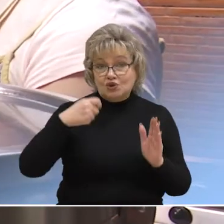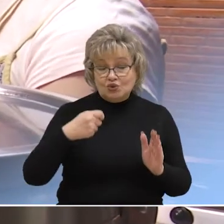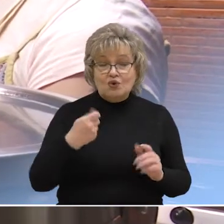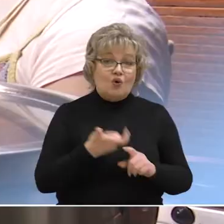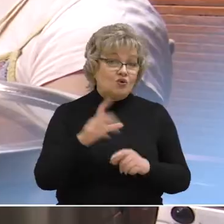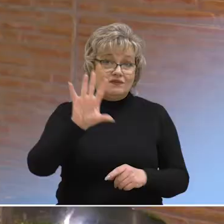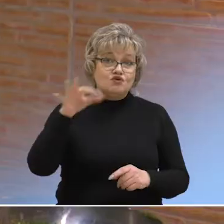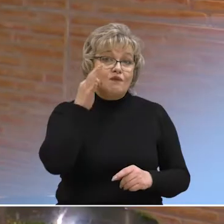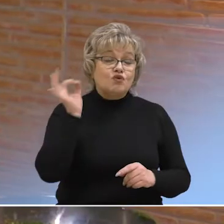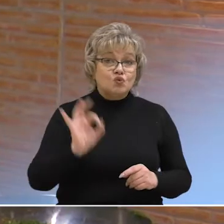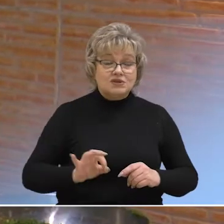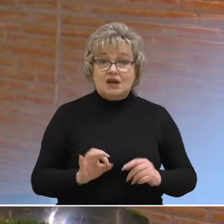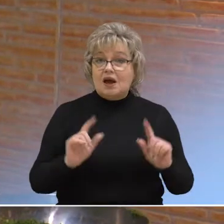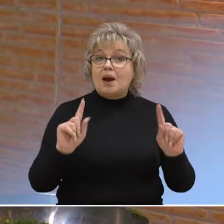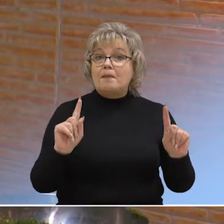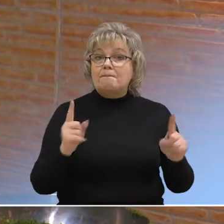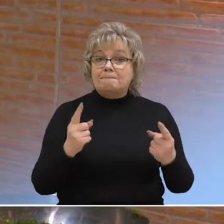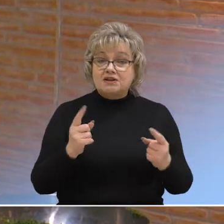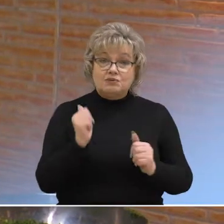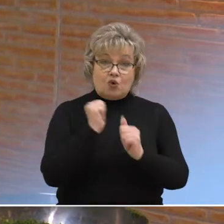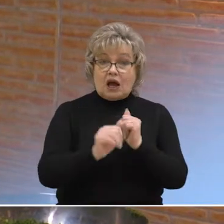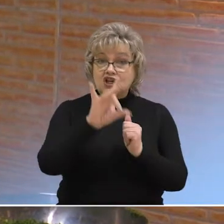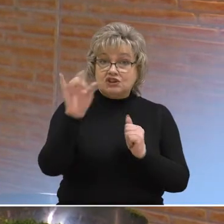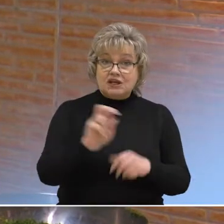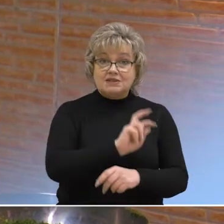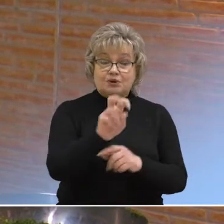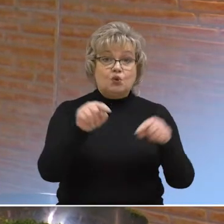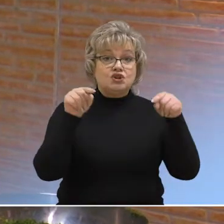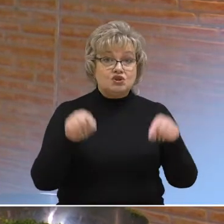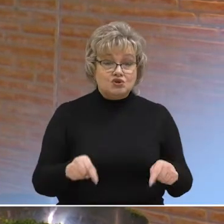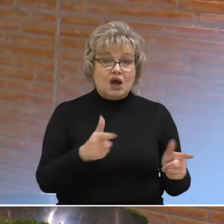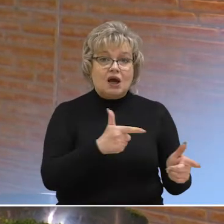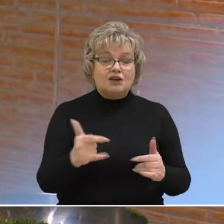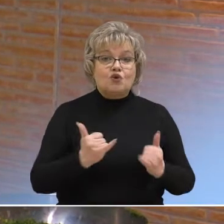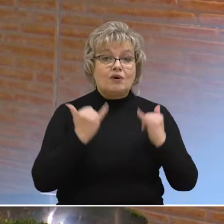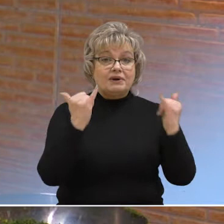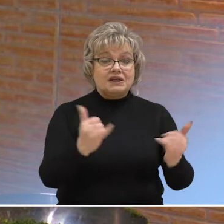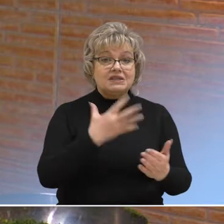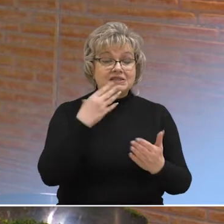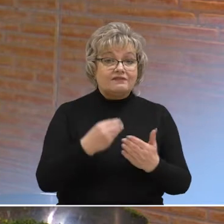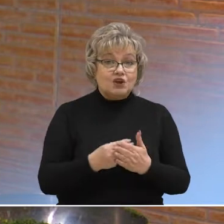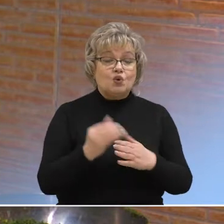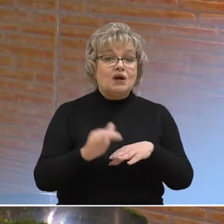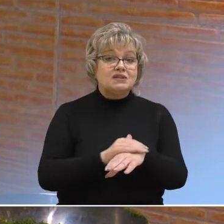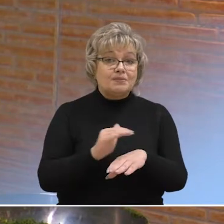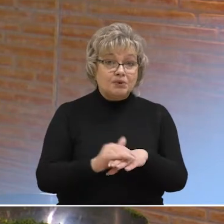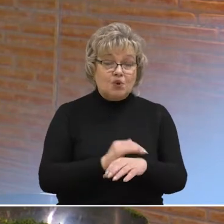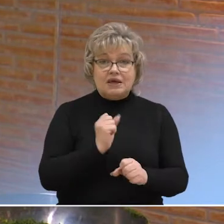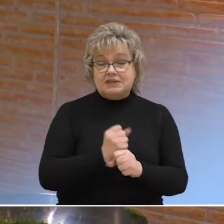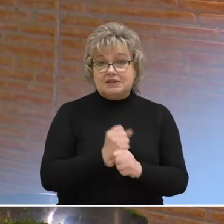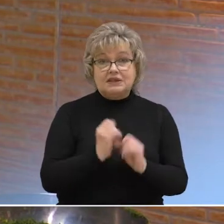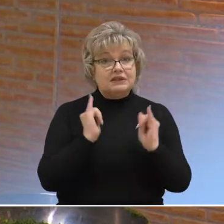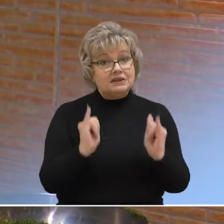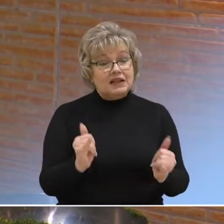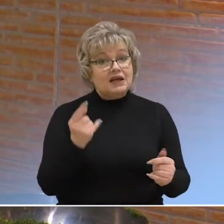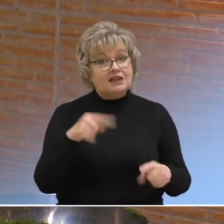очень вкусно. Почему вы каждый раз приходите сюда и готовы подарить свое тепло и сделать что-то доброе? Ну, наверное, для